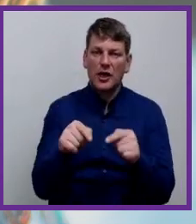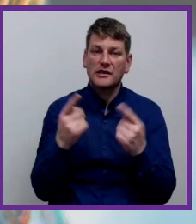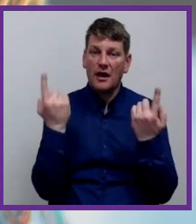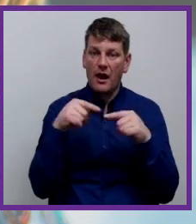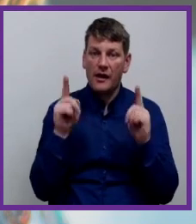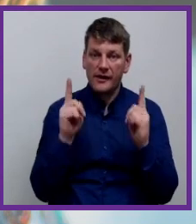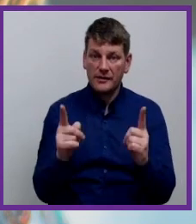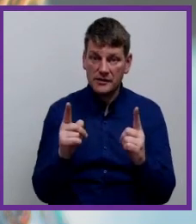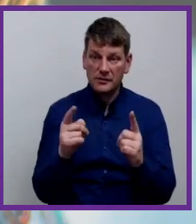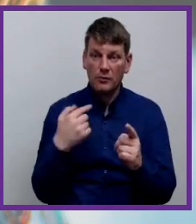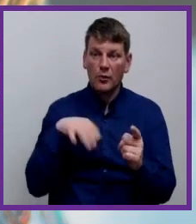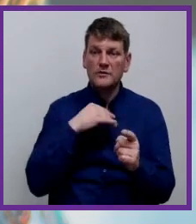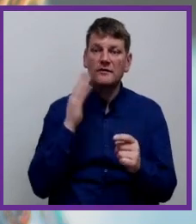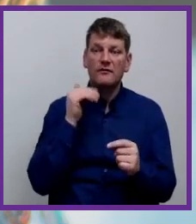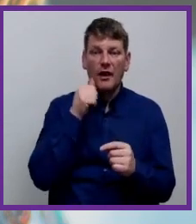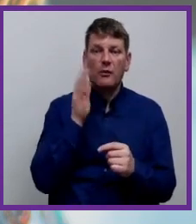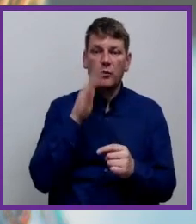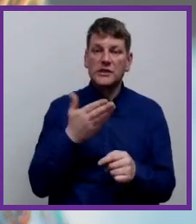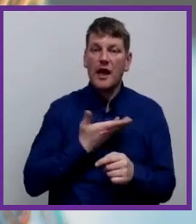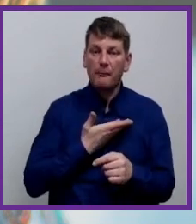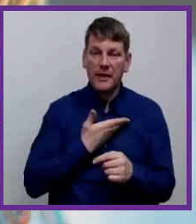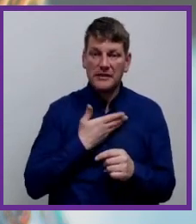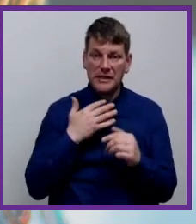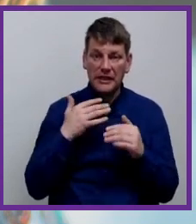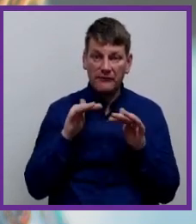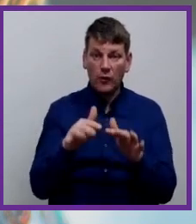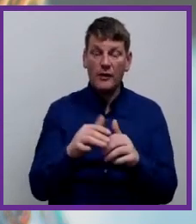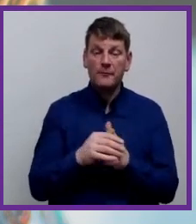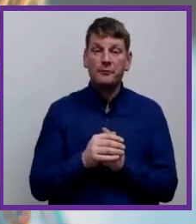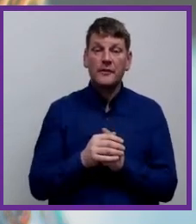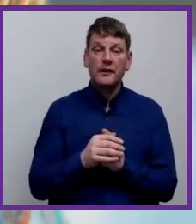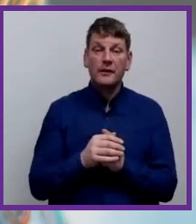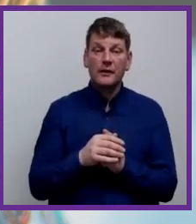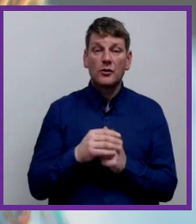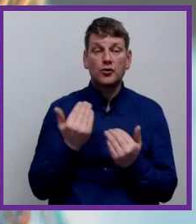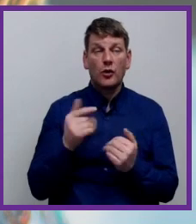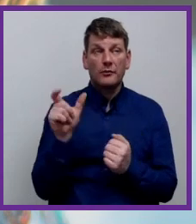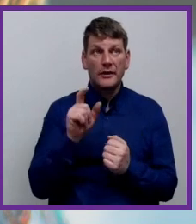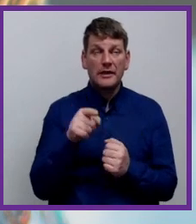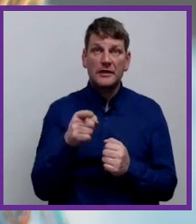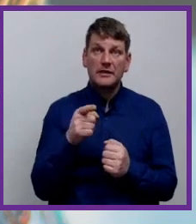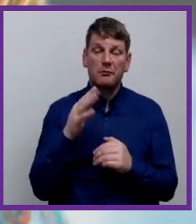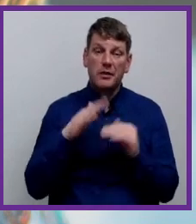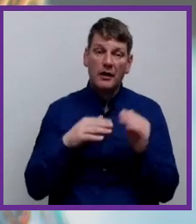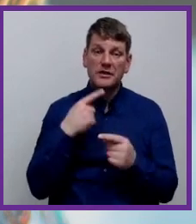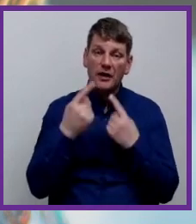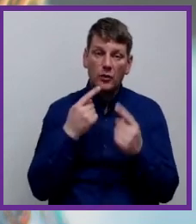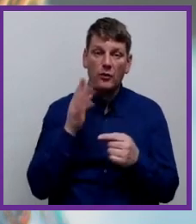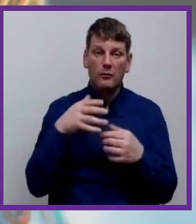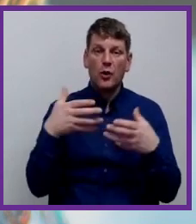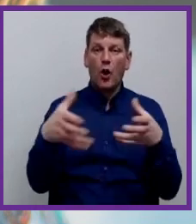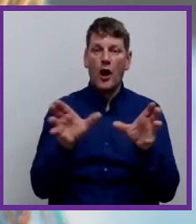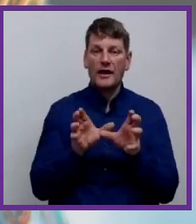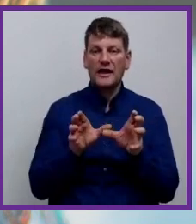laiks mums vēl būs jāpiedzīvo, un tiešām šobrīd profesionāļi arī runā par tādu tā kā kolektīvo